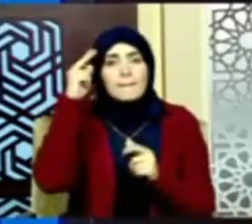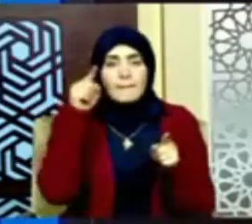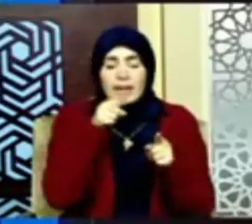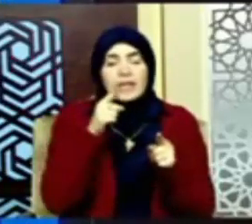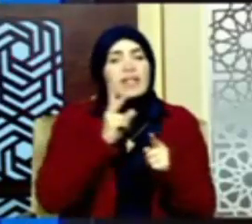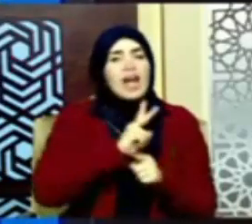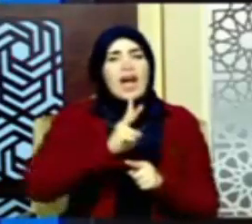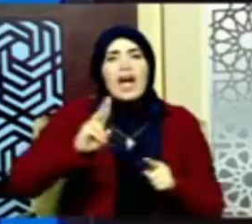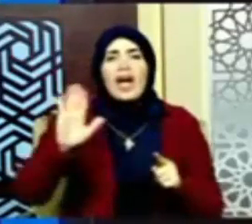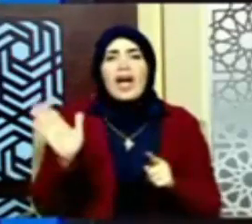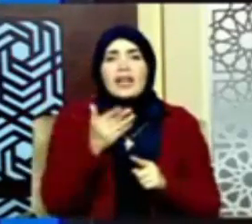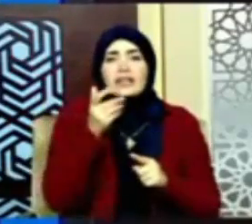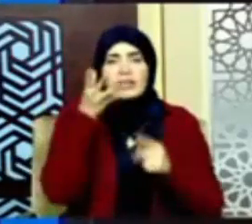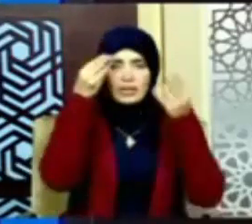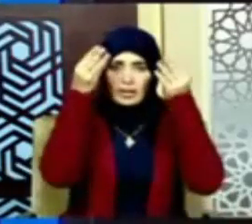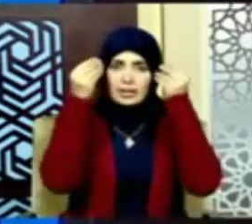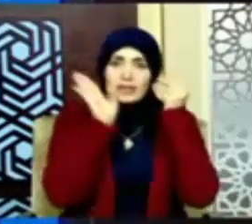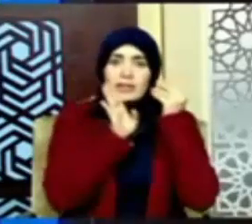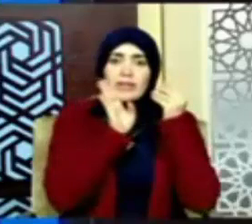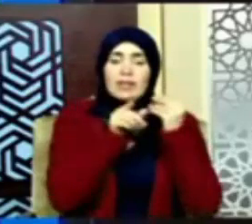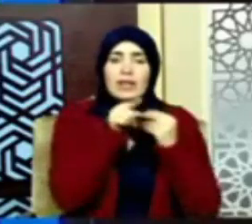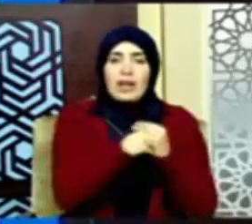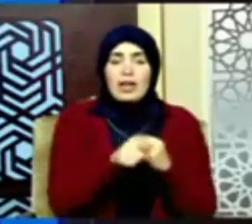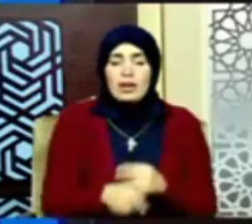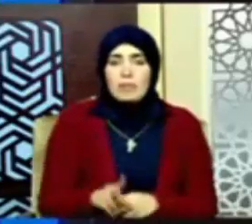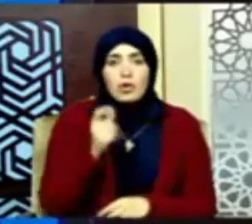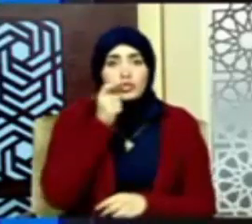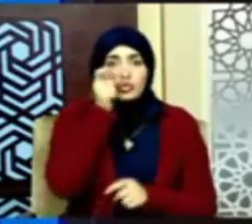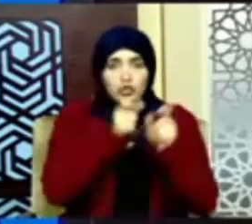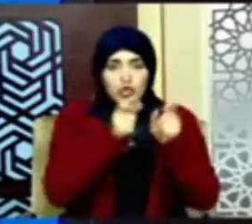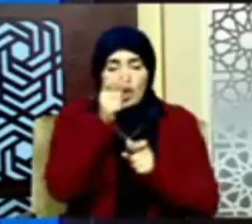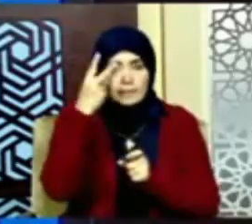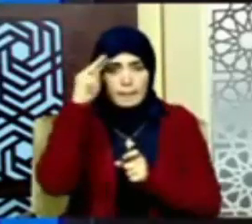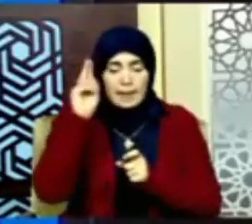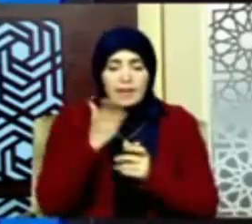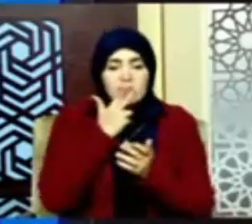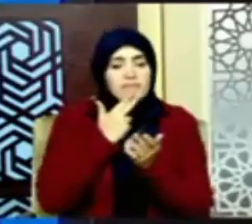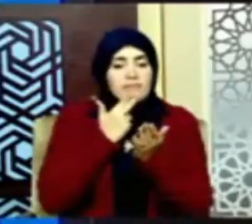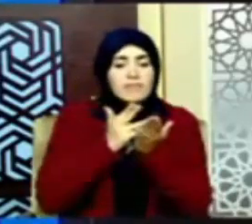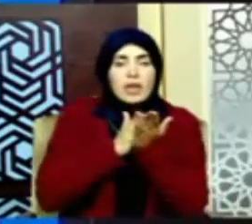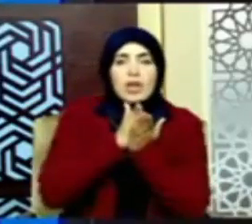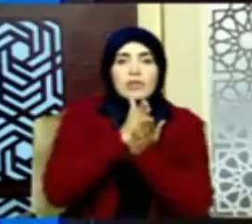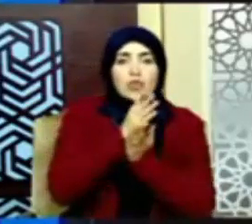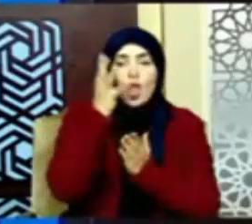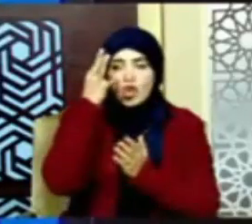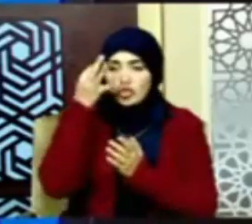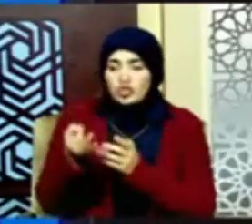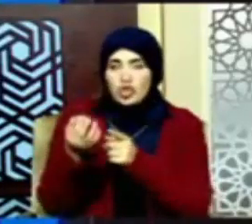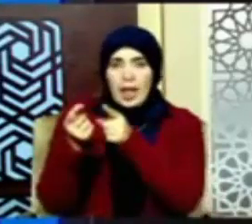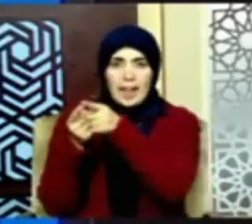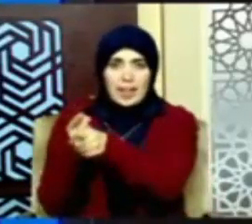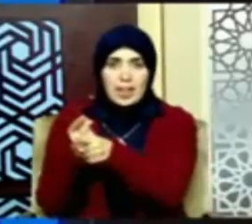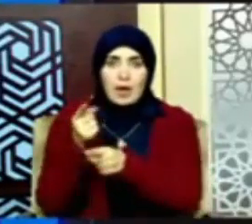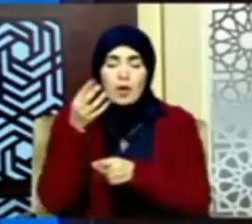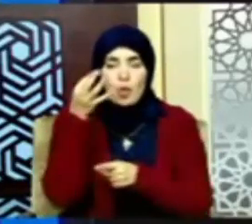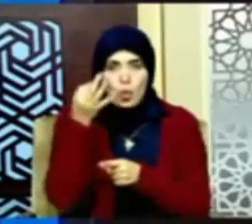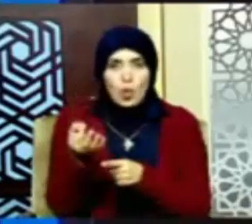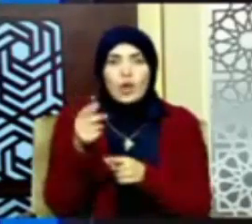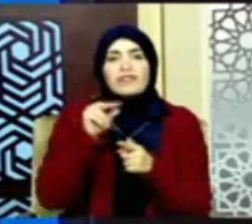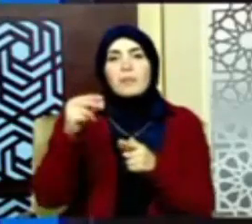أدلاء وقدر كل امرئ ما كان يحسنه. والجاهلون لأهل العلم